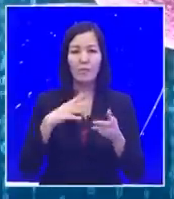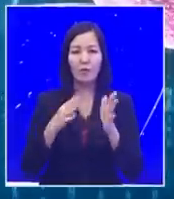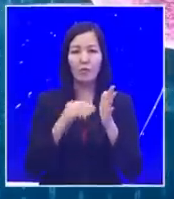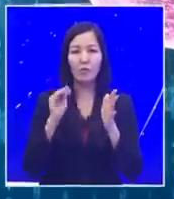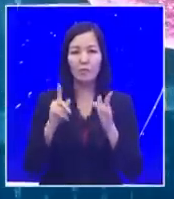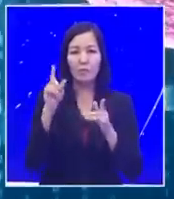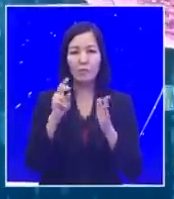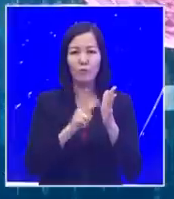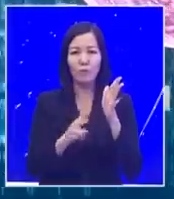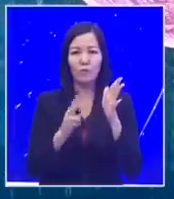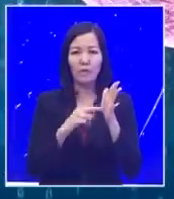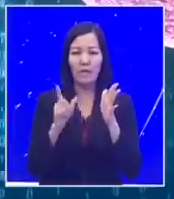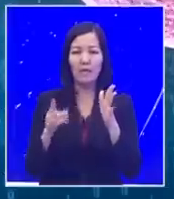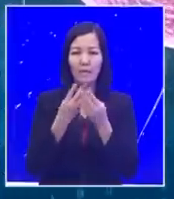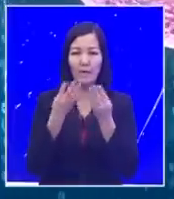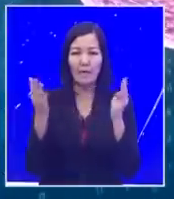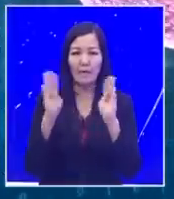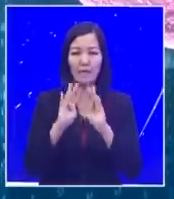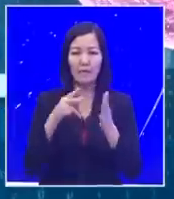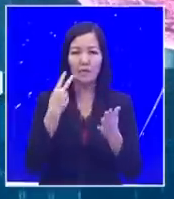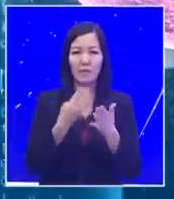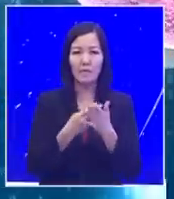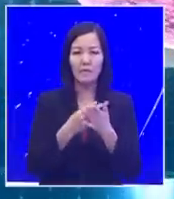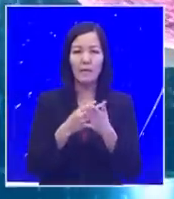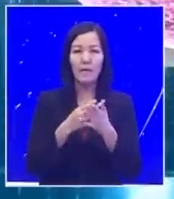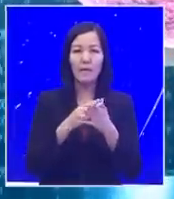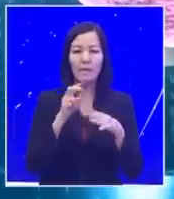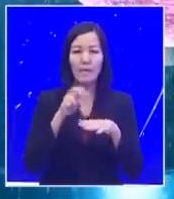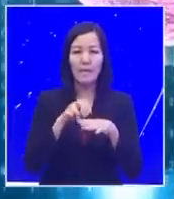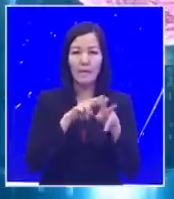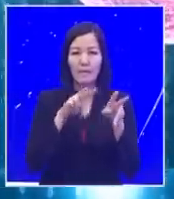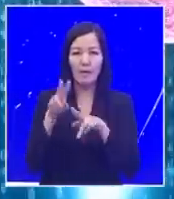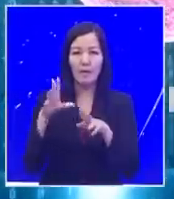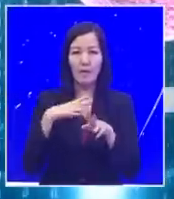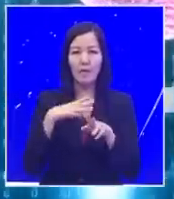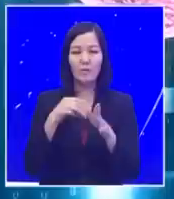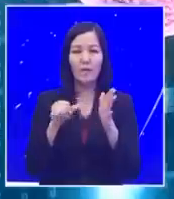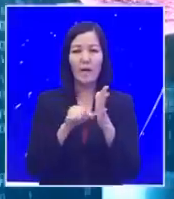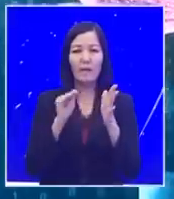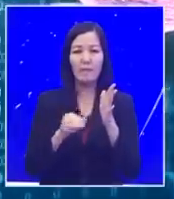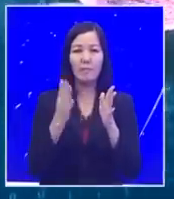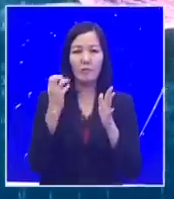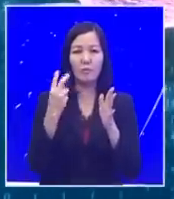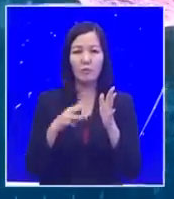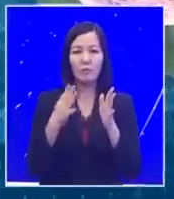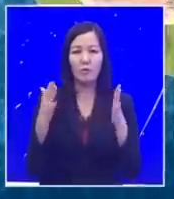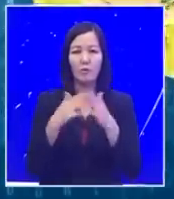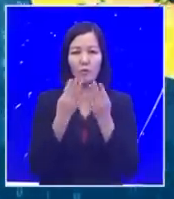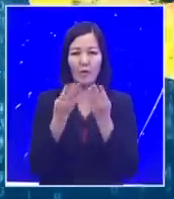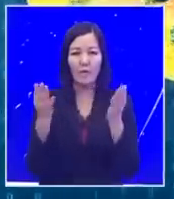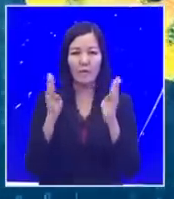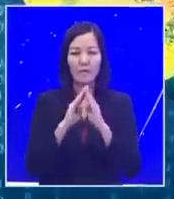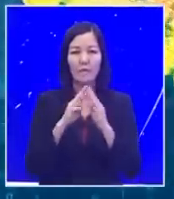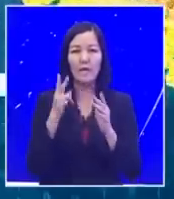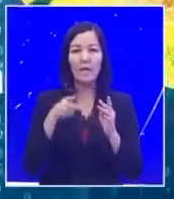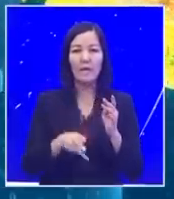болған 9177 адам карантинге жатқызылып, дәрігерлер бақылауына алынды. Олардың 6423-і үй карантинде